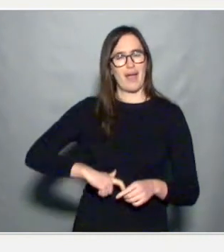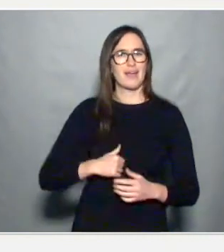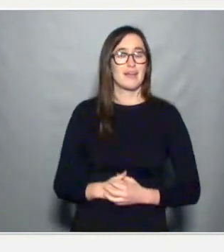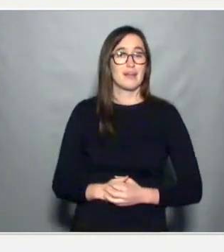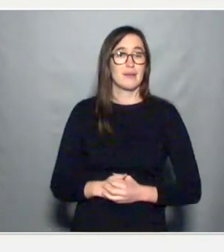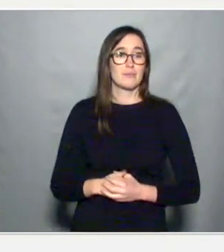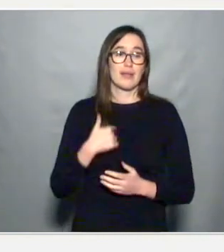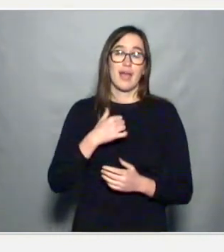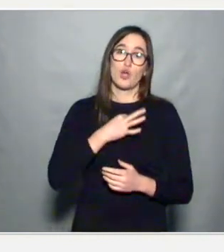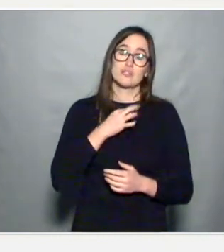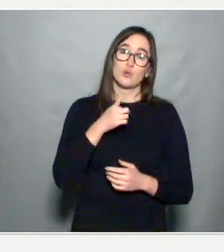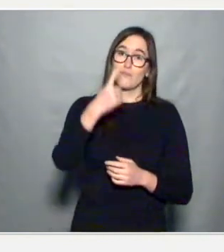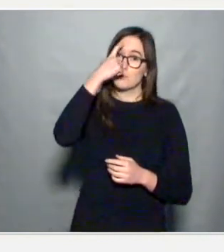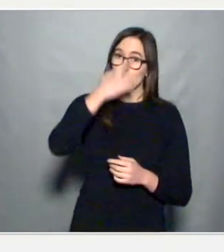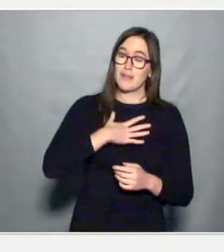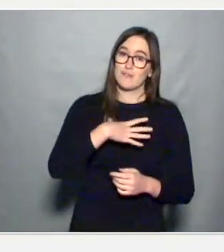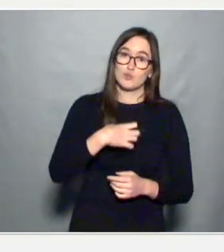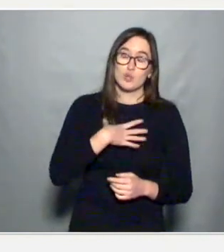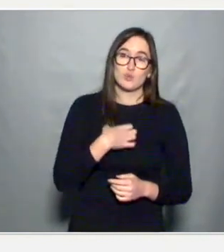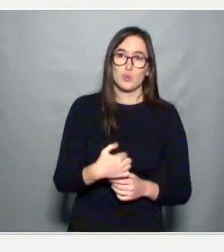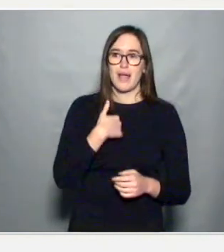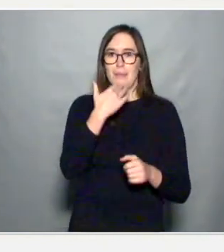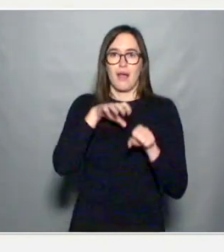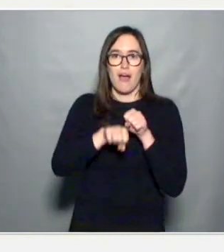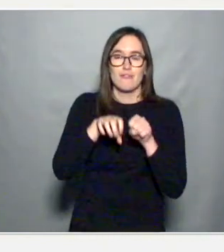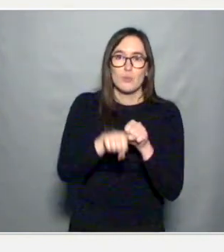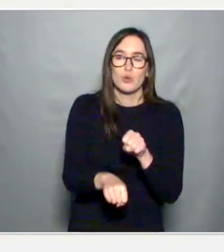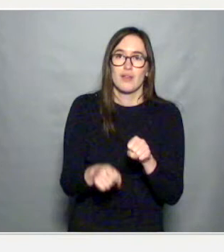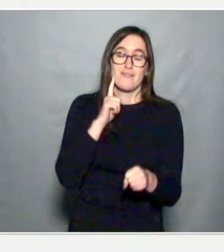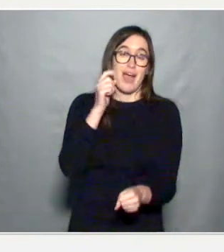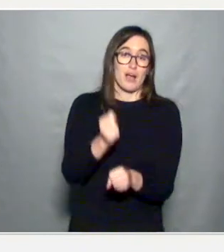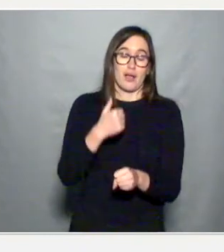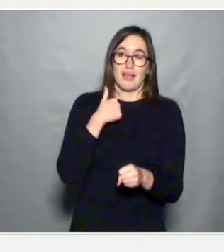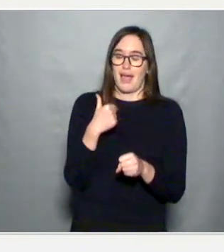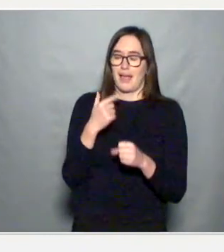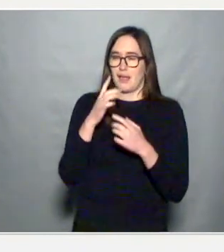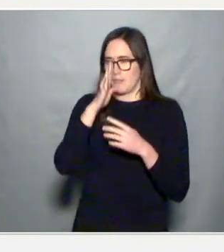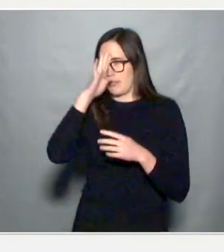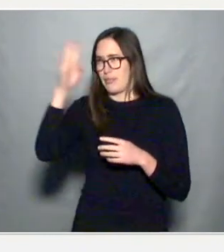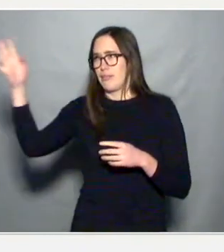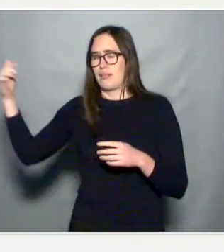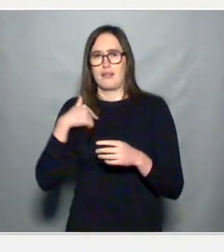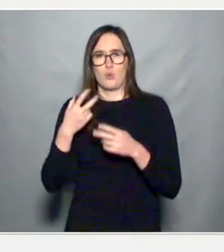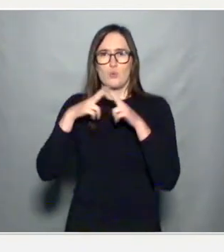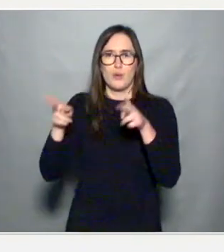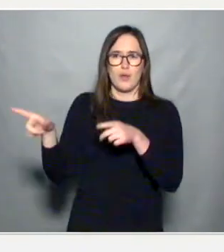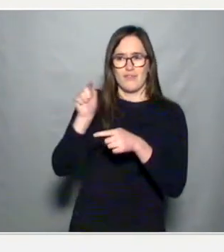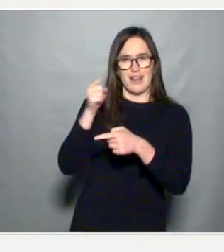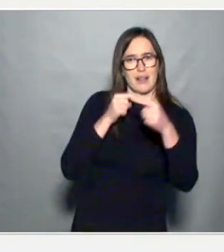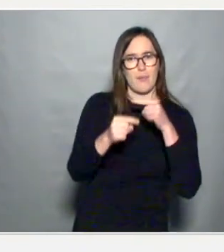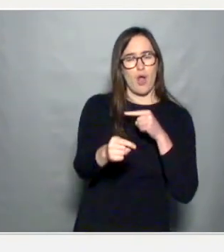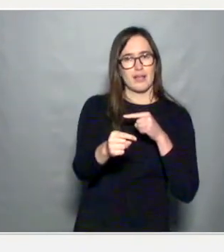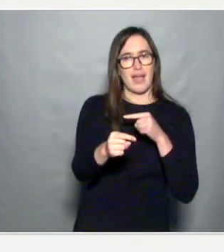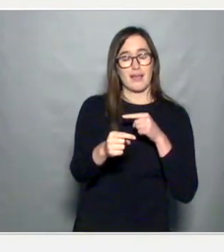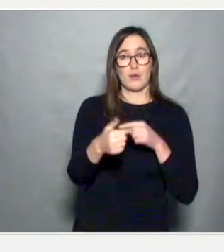Jag önskar att du kunde förstå min frustration i att bli avbruten. För varje gång jag tappar bort mig hittar jag inte tillbaks. Jag är